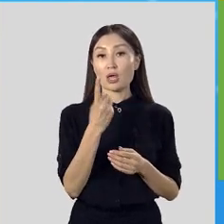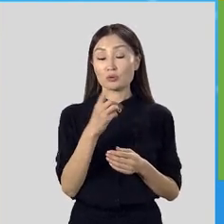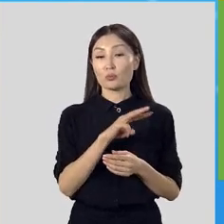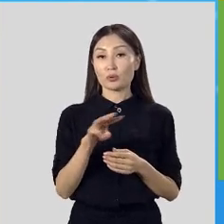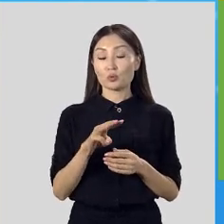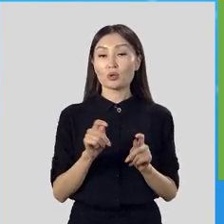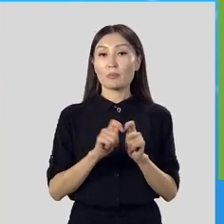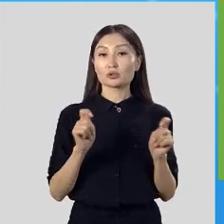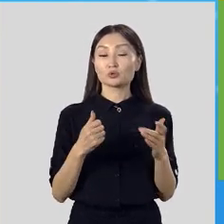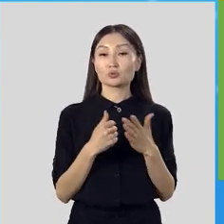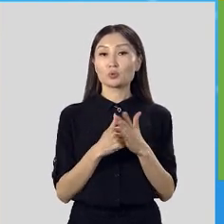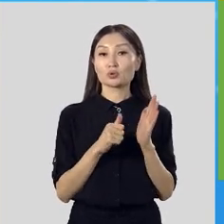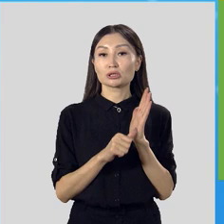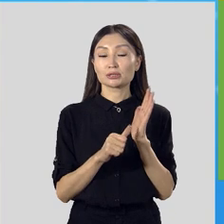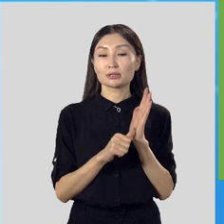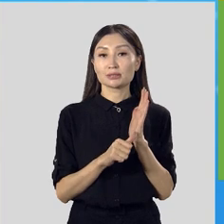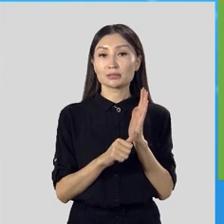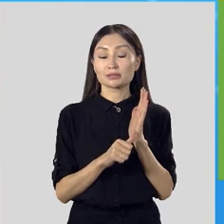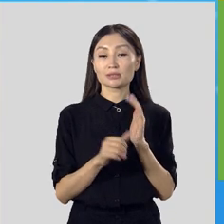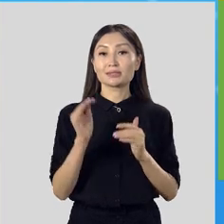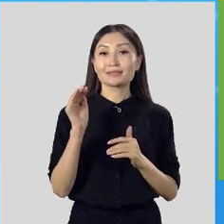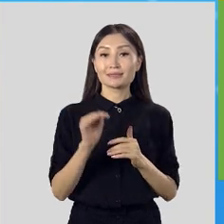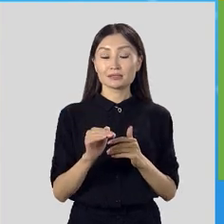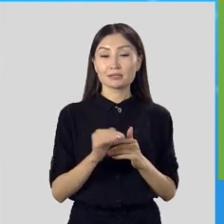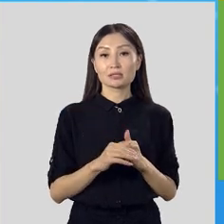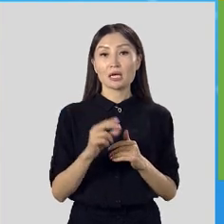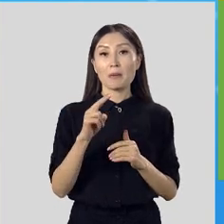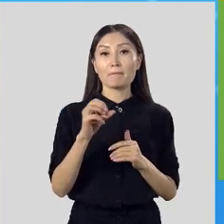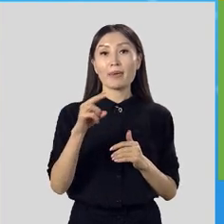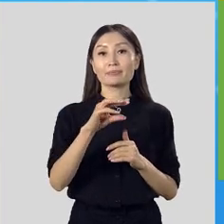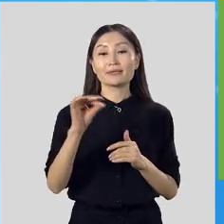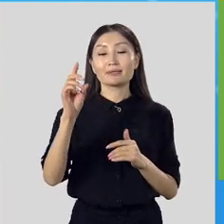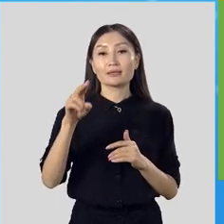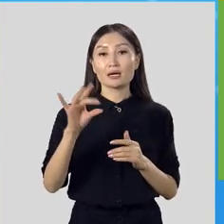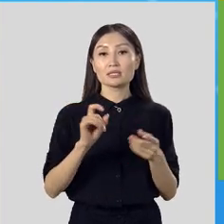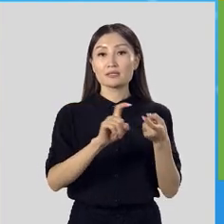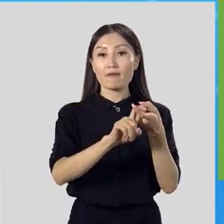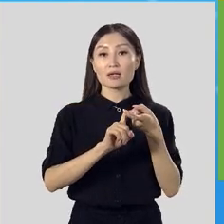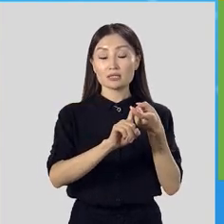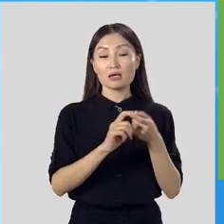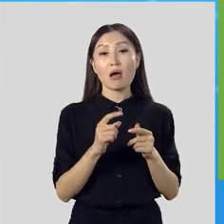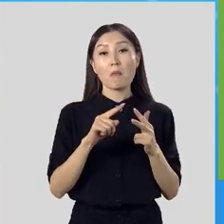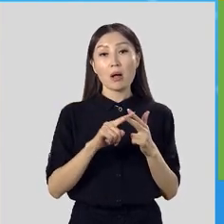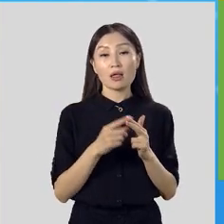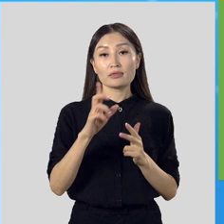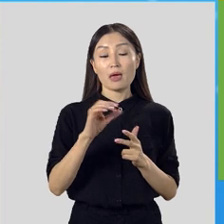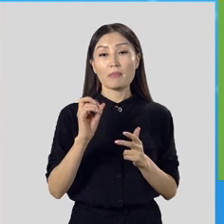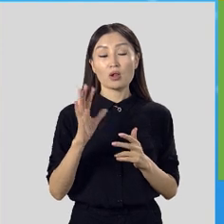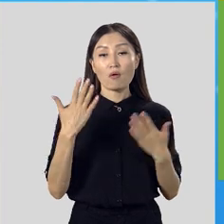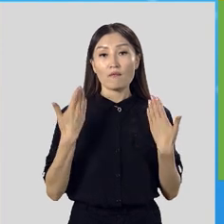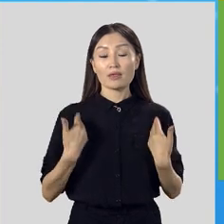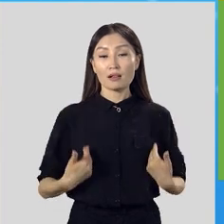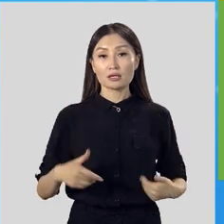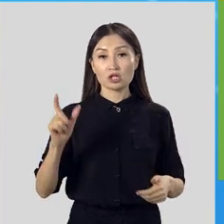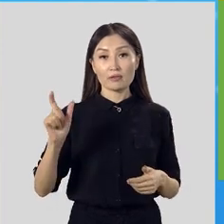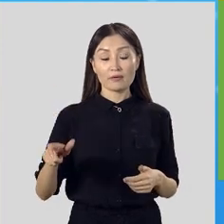1 минуту образуется до 60 000 пептидных связей. Половина белков тела